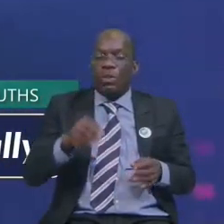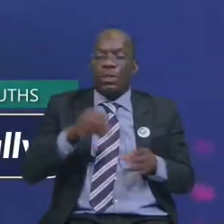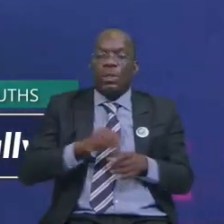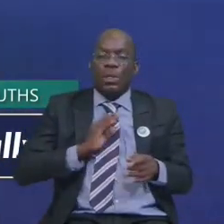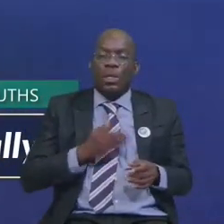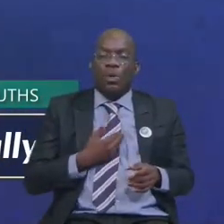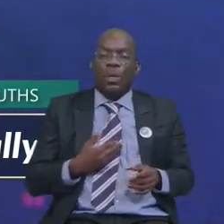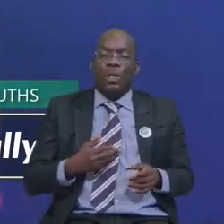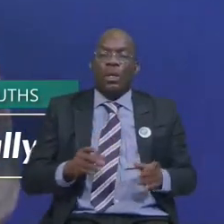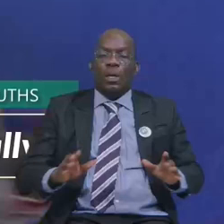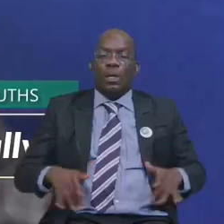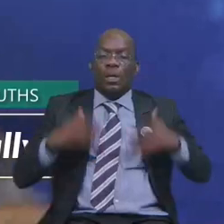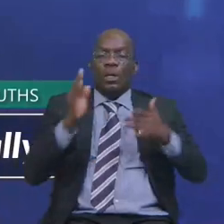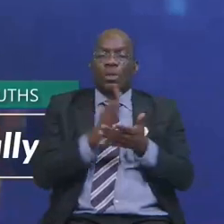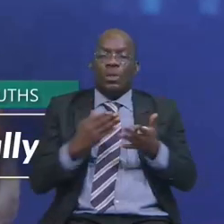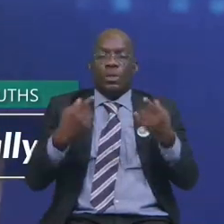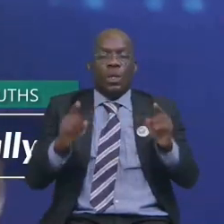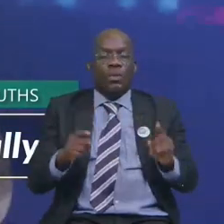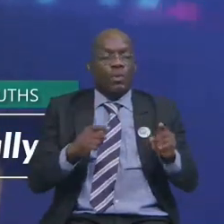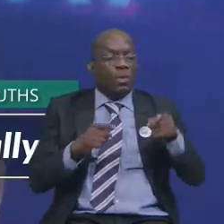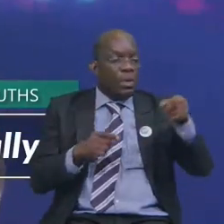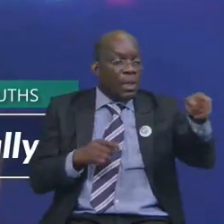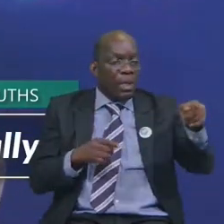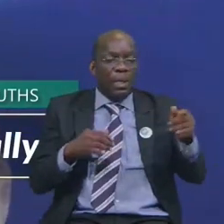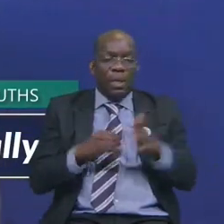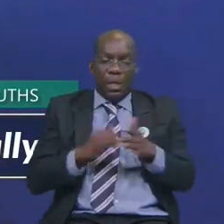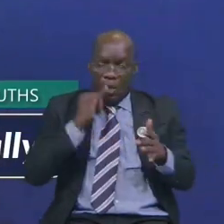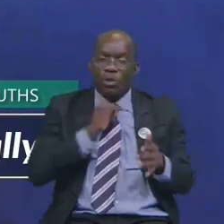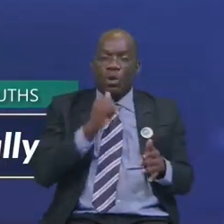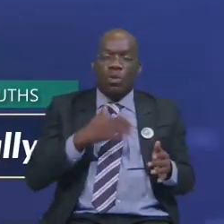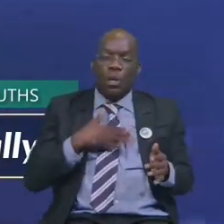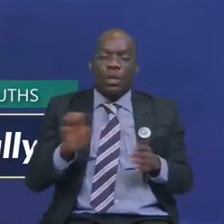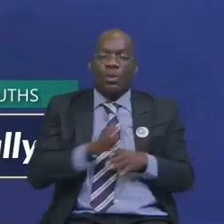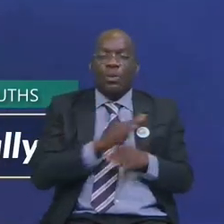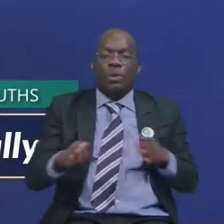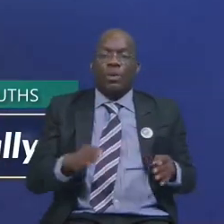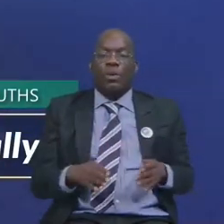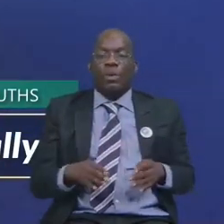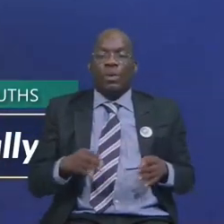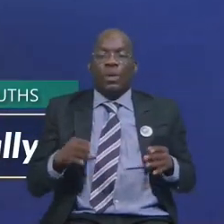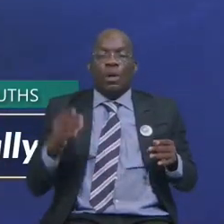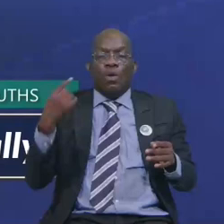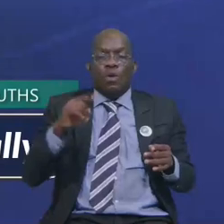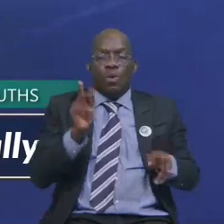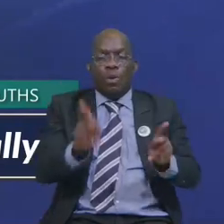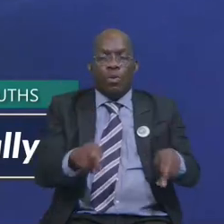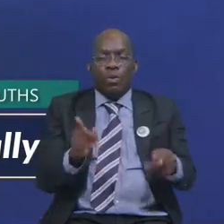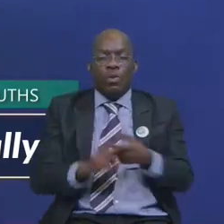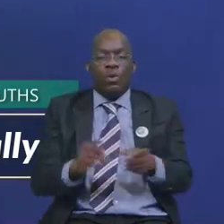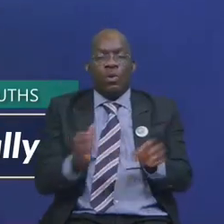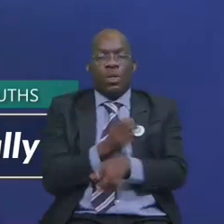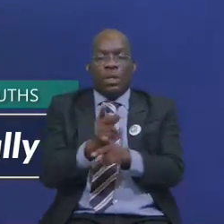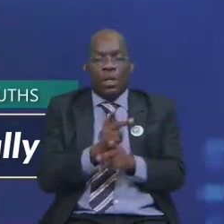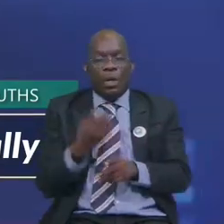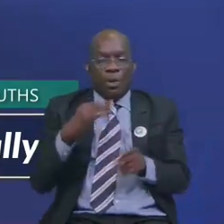là-bas ce n'est pas tes affaires les gens vont s'occuper de ça ils sont